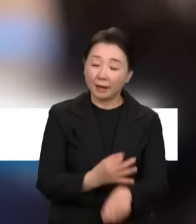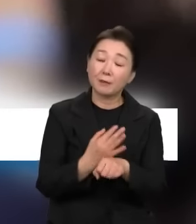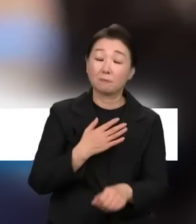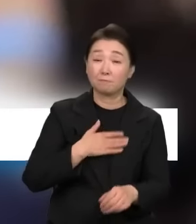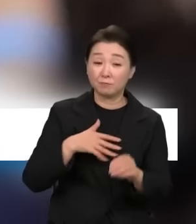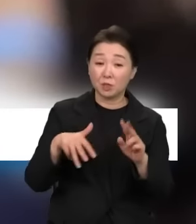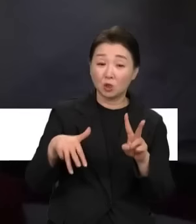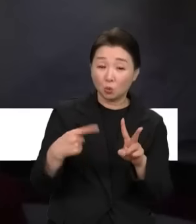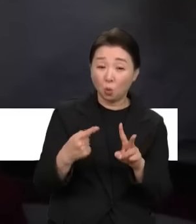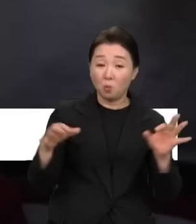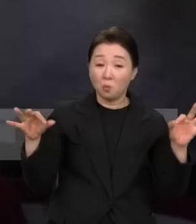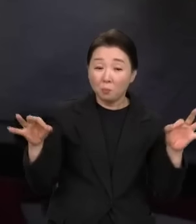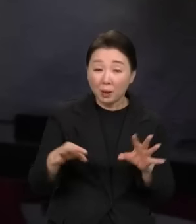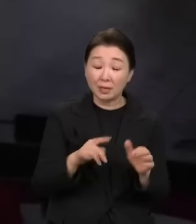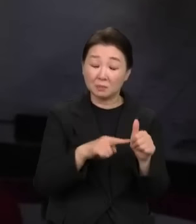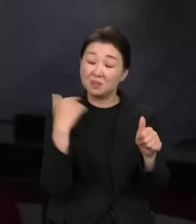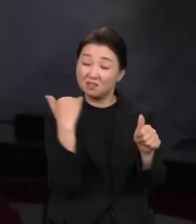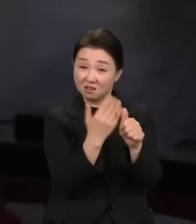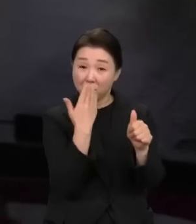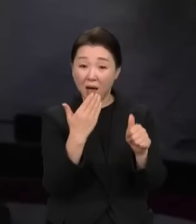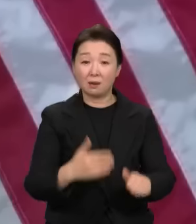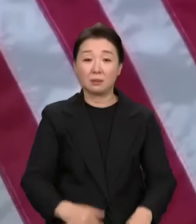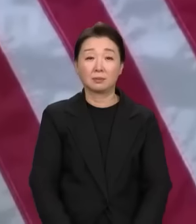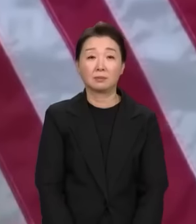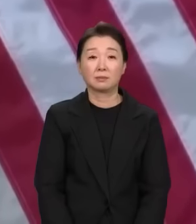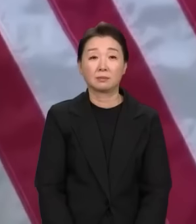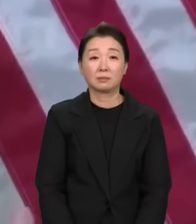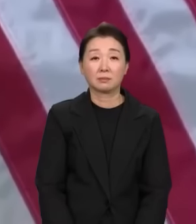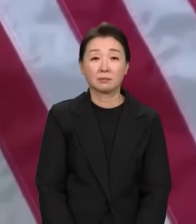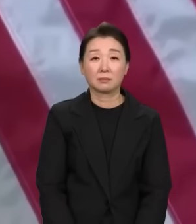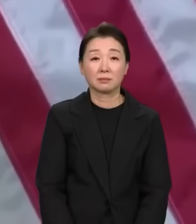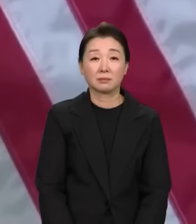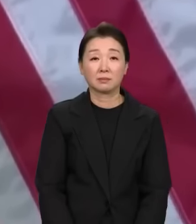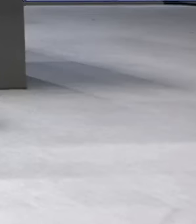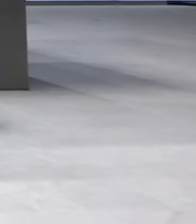two seconds. 워싱턴에서 JTBC 정강현입니다.